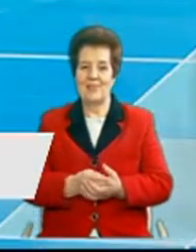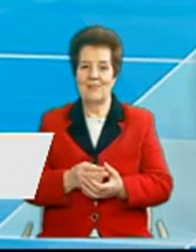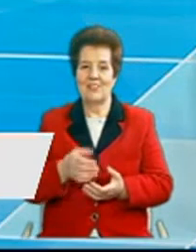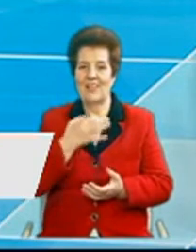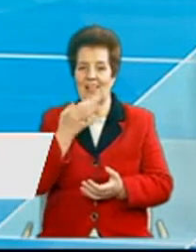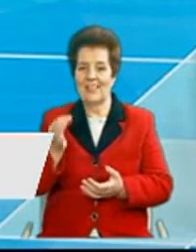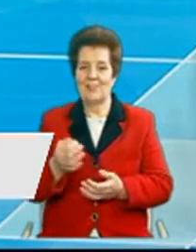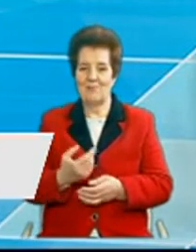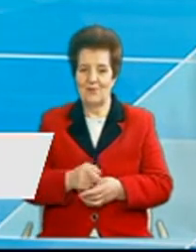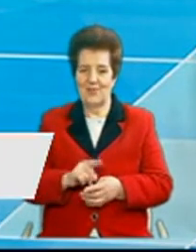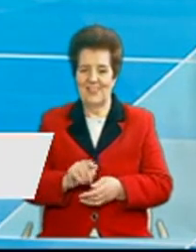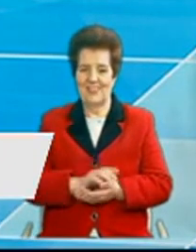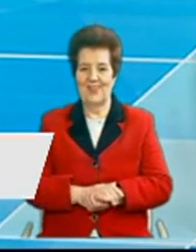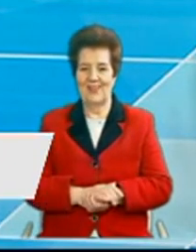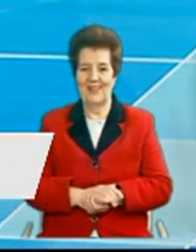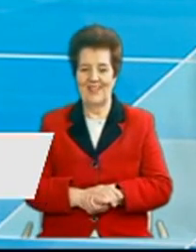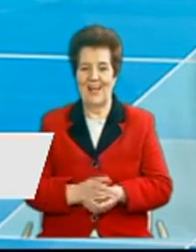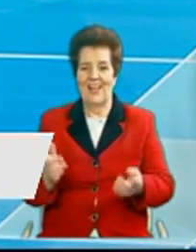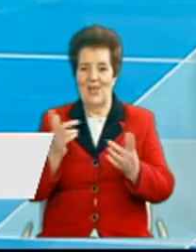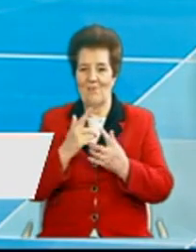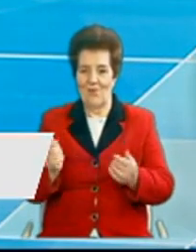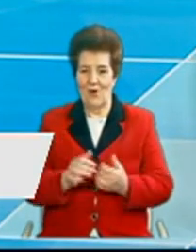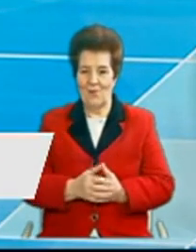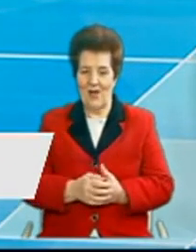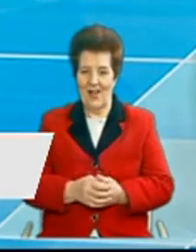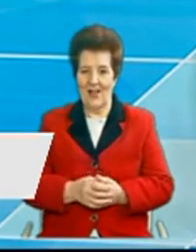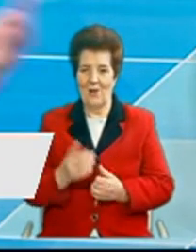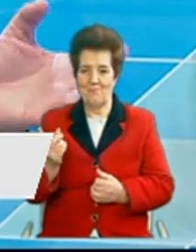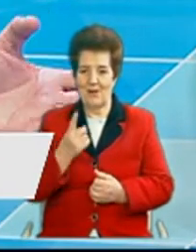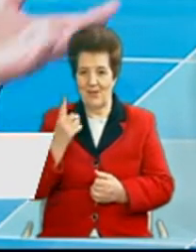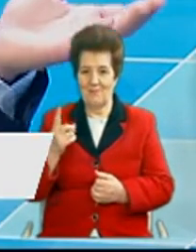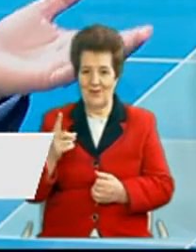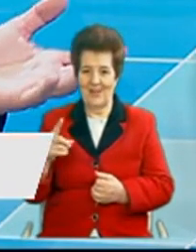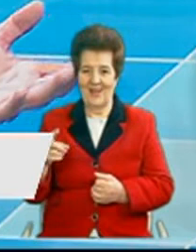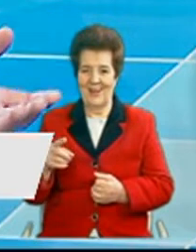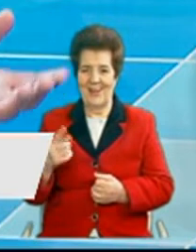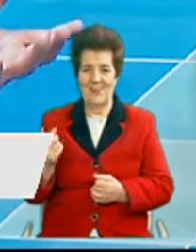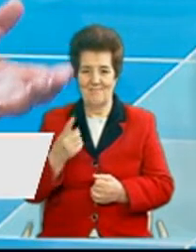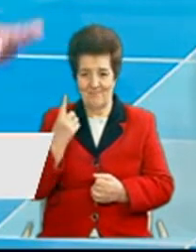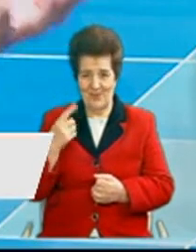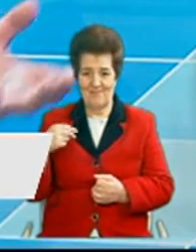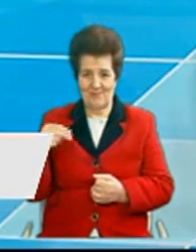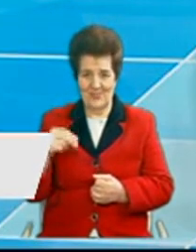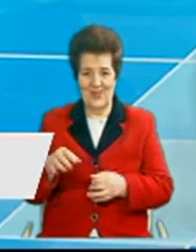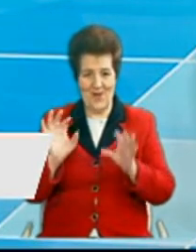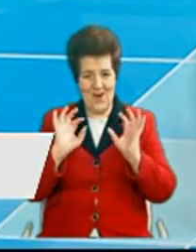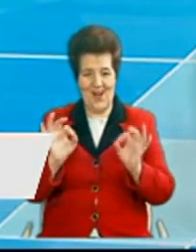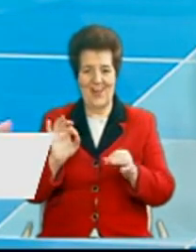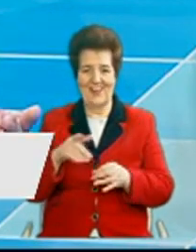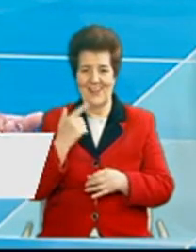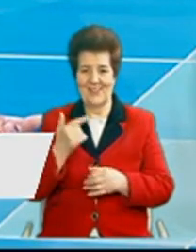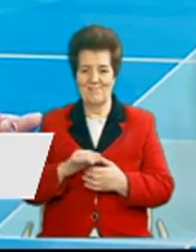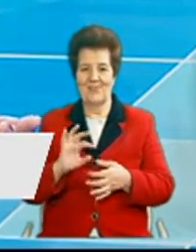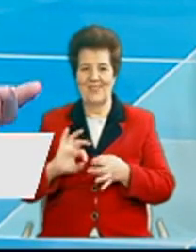v-am spus că avem și această misiune de informare, primul președinte, răspuns corect, primul președinte, foarte corect și foarte